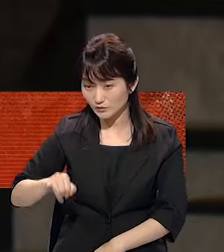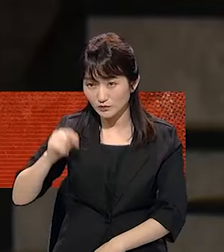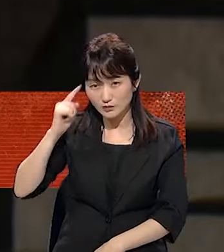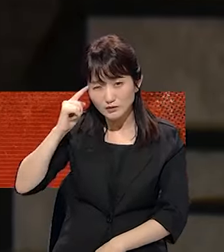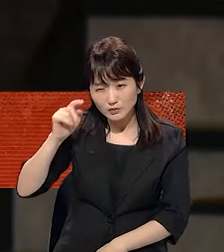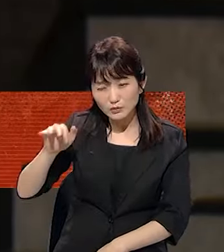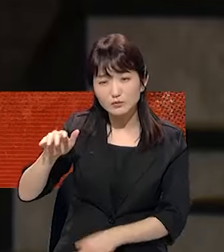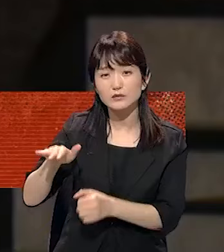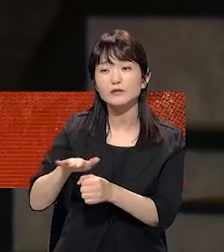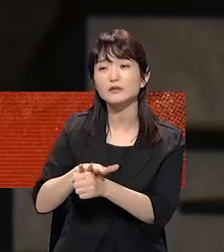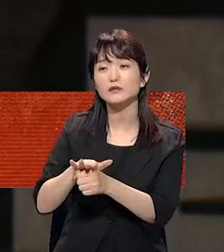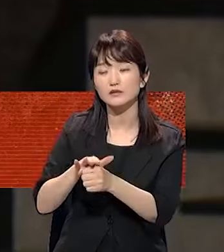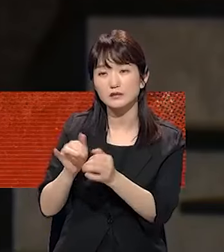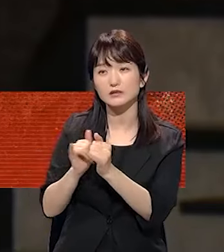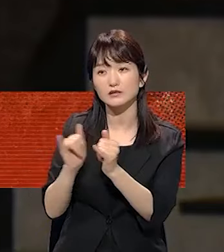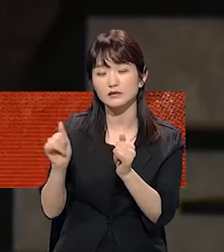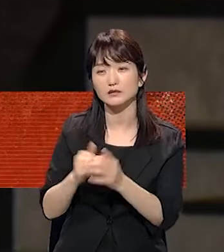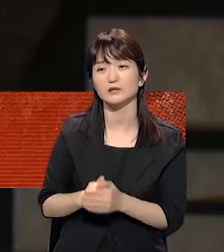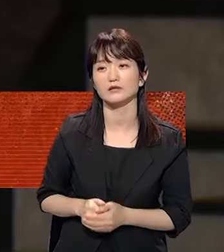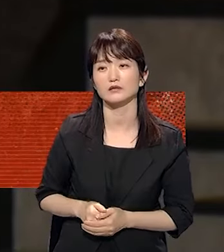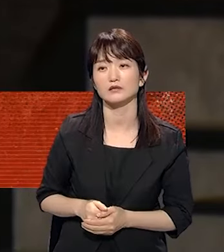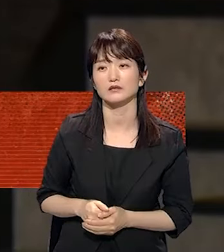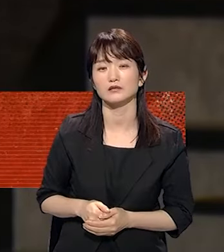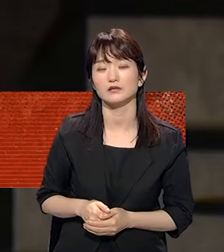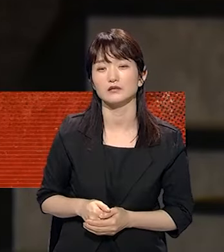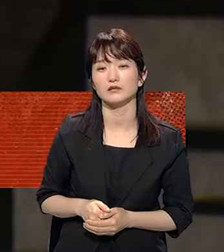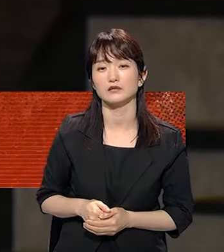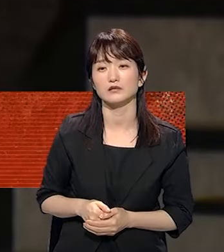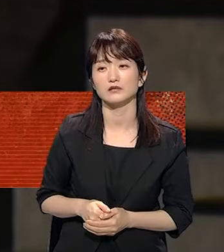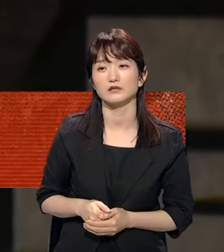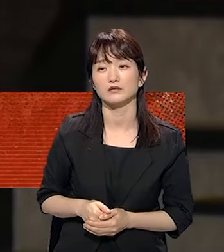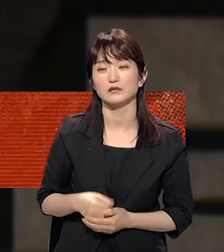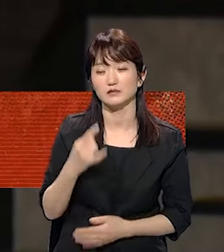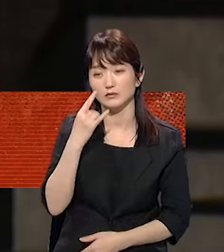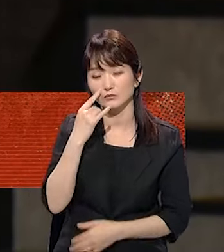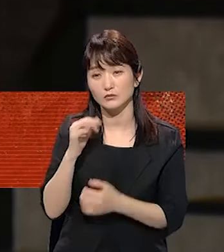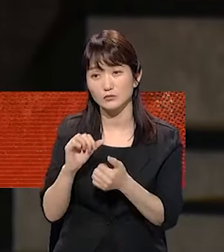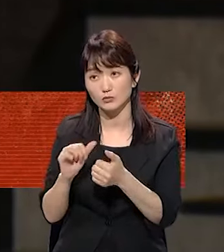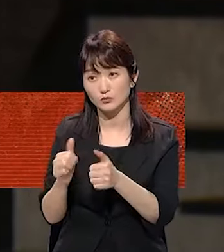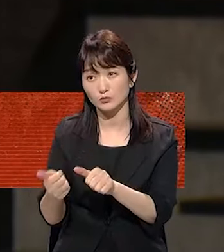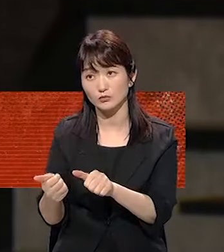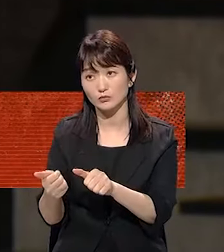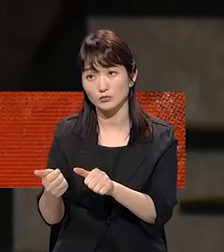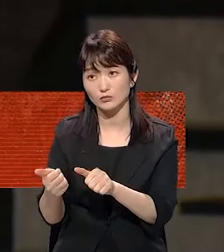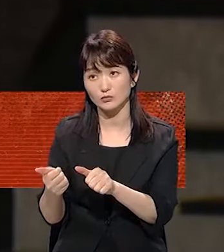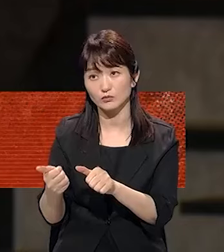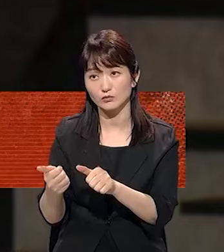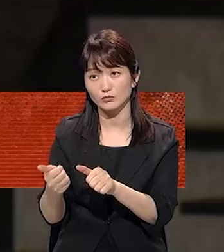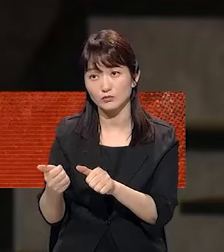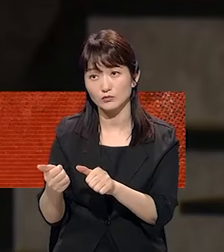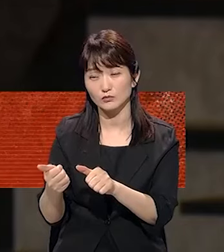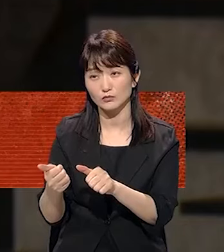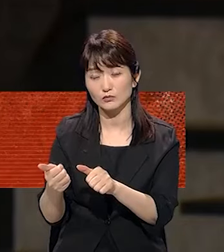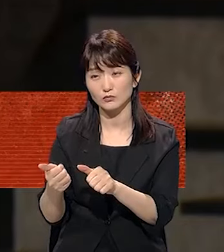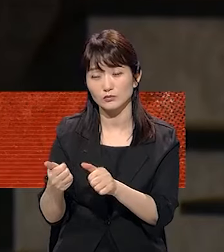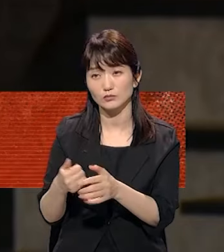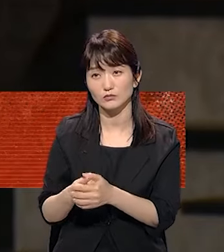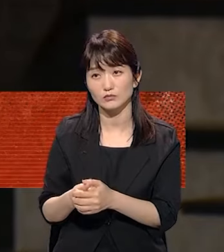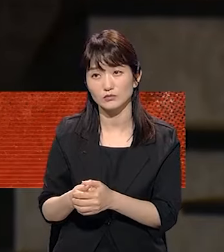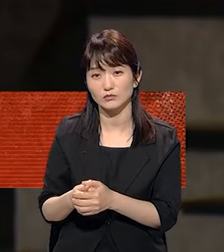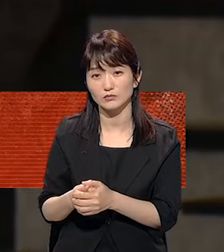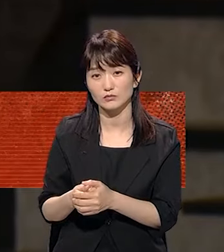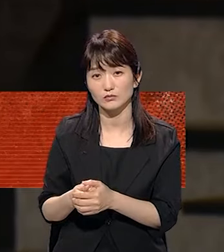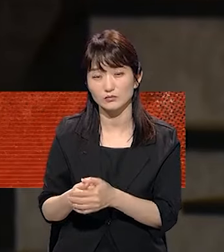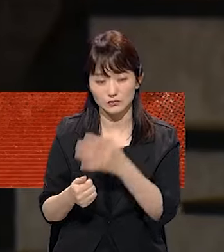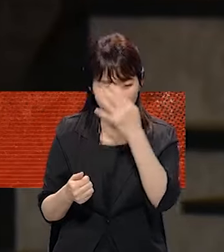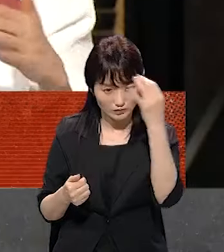존재고 또이 조카 역시이 당사자 역시 엄마가 돌아가셨는데 엄마의 엄마는 엄마를 대신하는 존재잖아요 너무